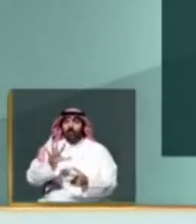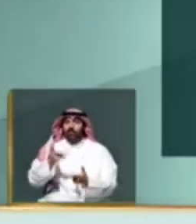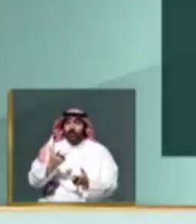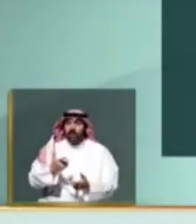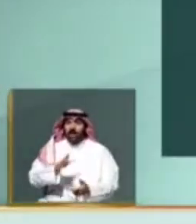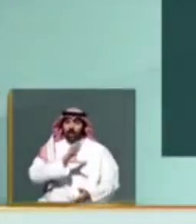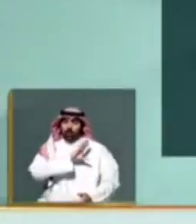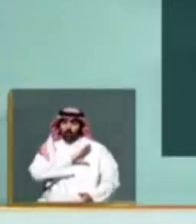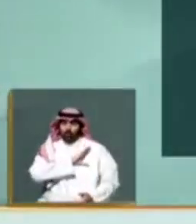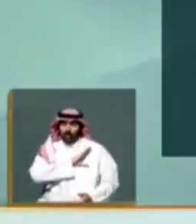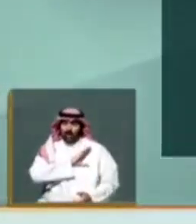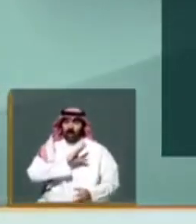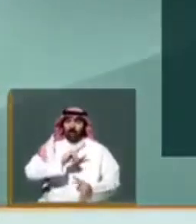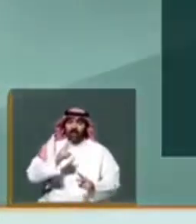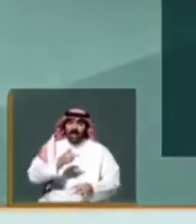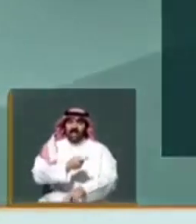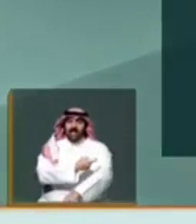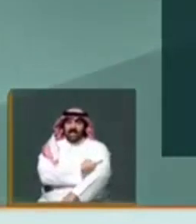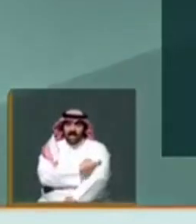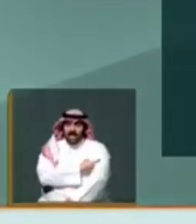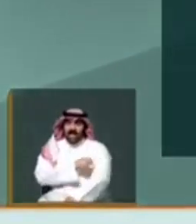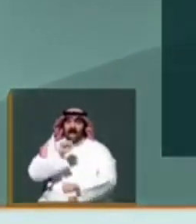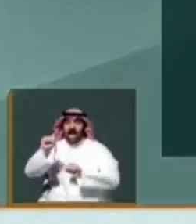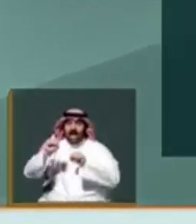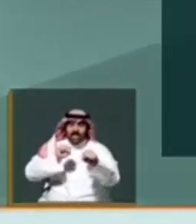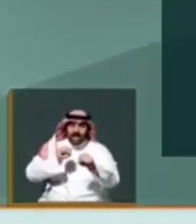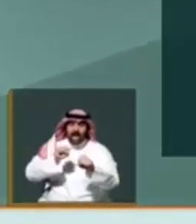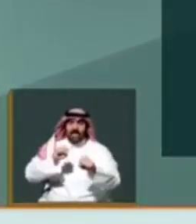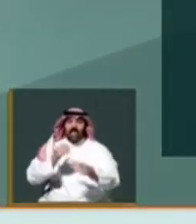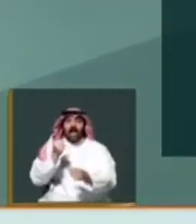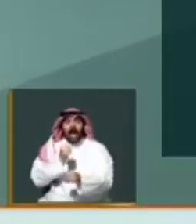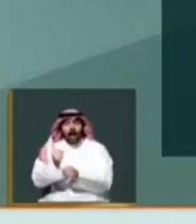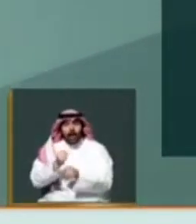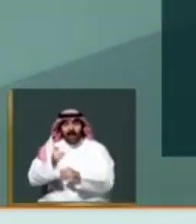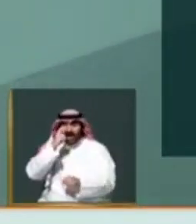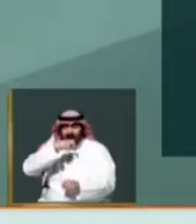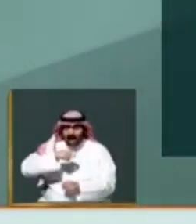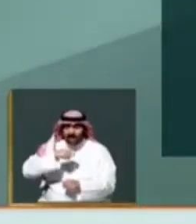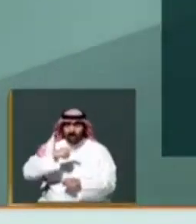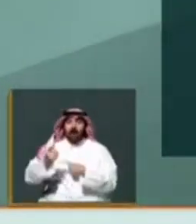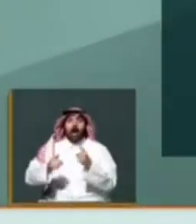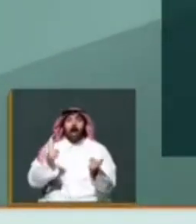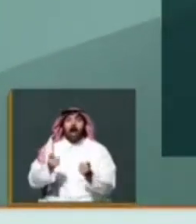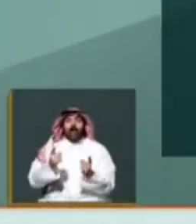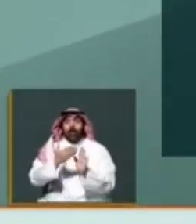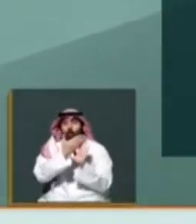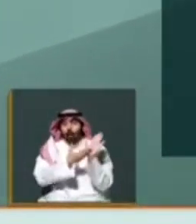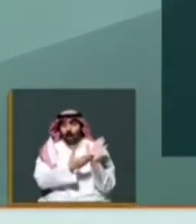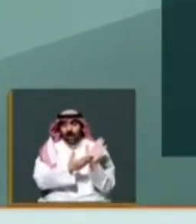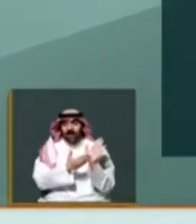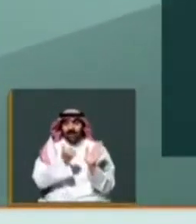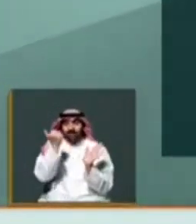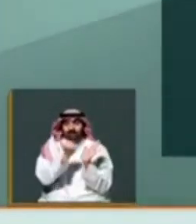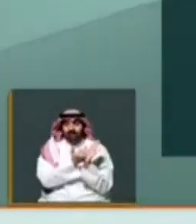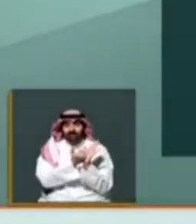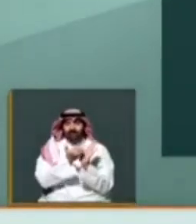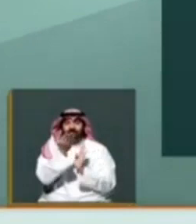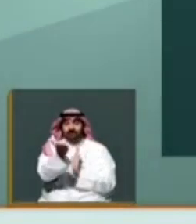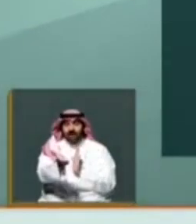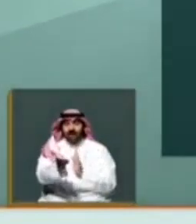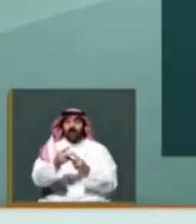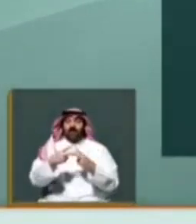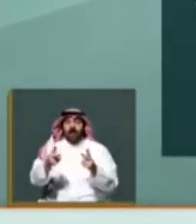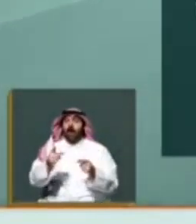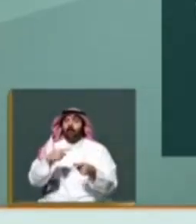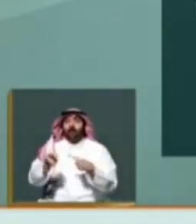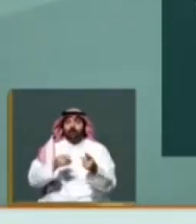من منسوبي القطاعات الحيوية في القطاعين العام والخاص الذين تتطلب أعمالهم الاستمرار في أدائها أثناء فترة المنع.